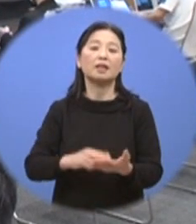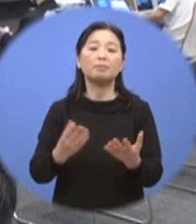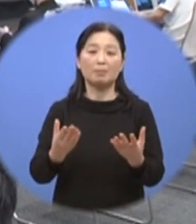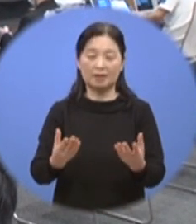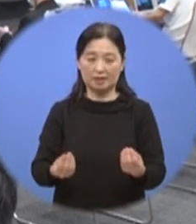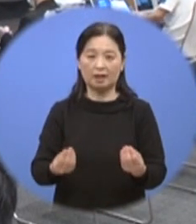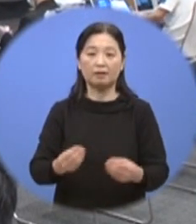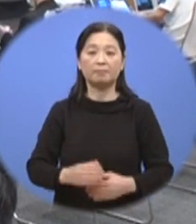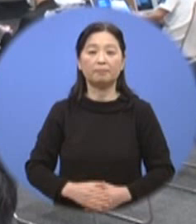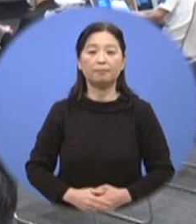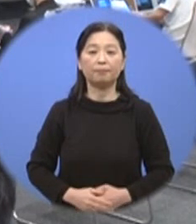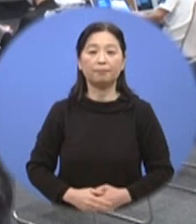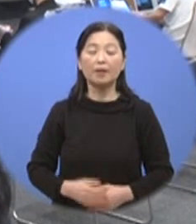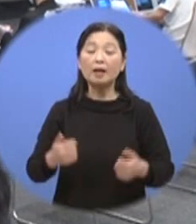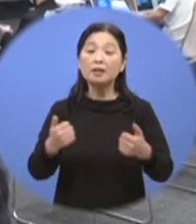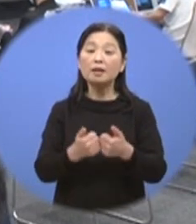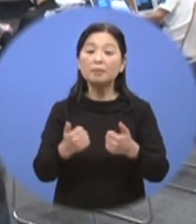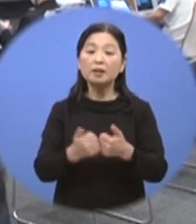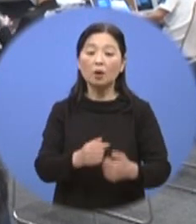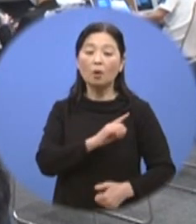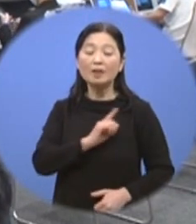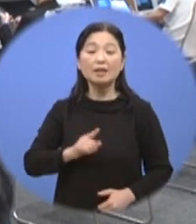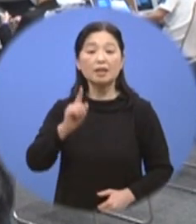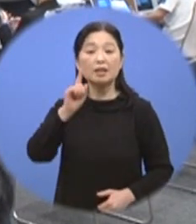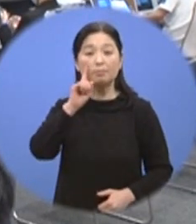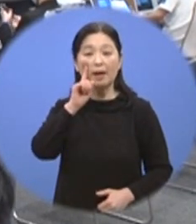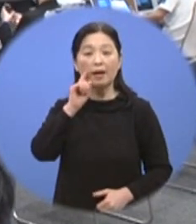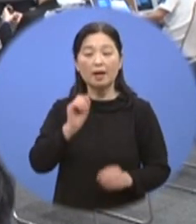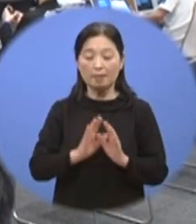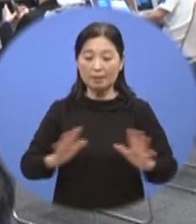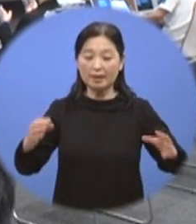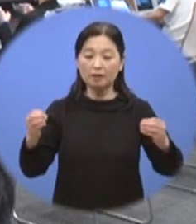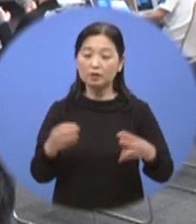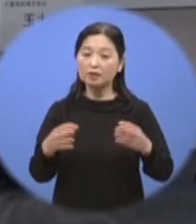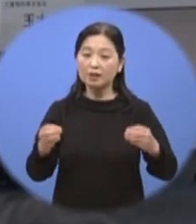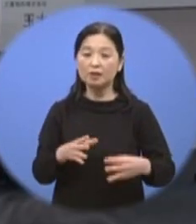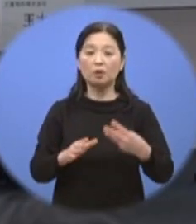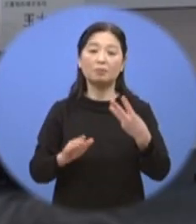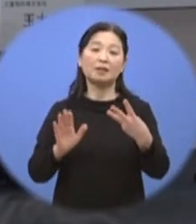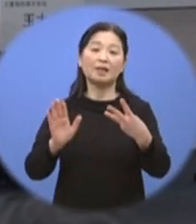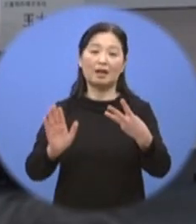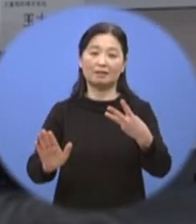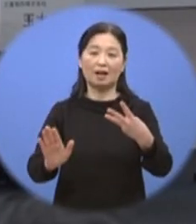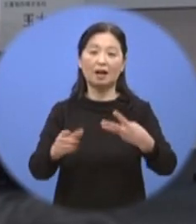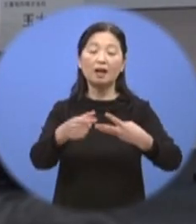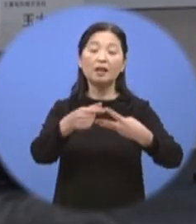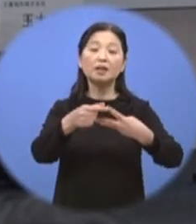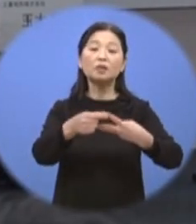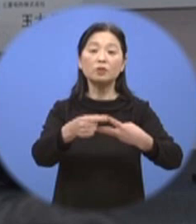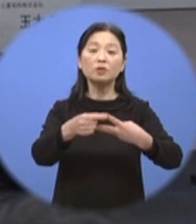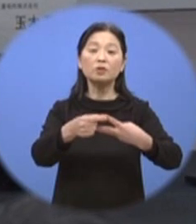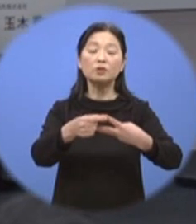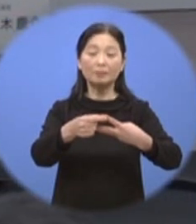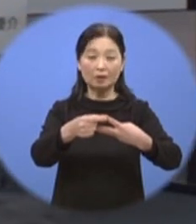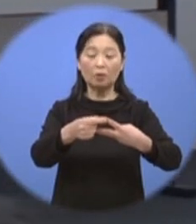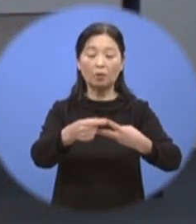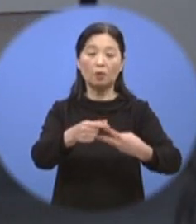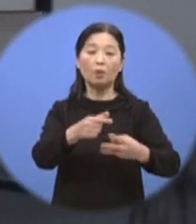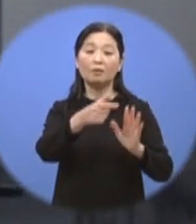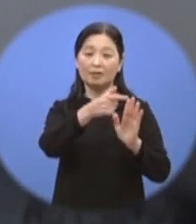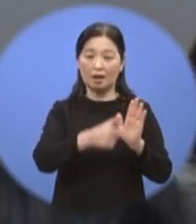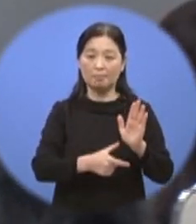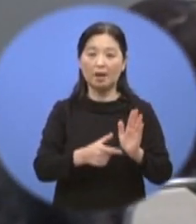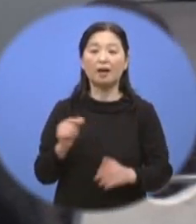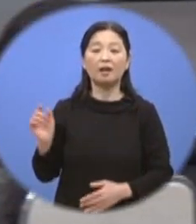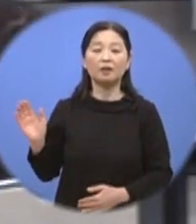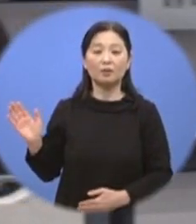サミット初日は3つのパネルディスカッションが行われました。最初のパネルディスカッションのテーマは和歌山での